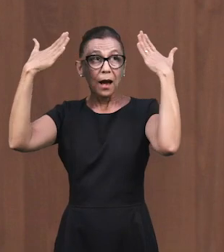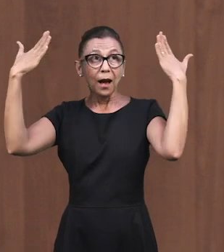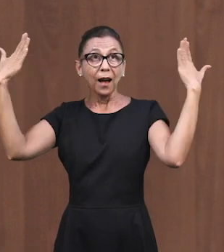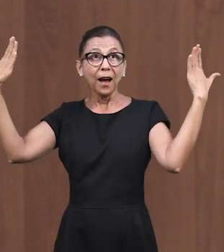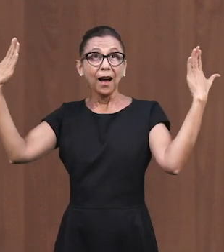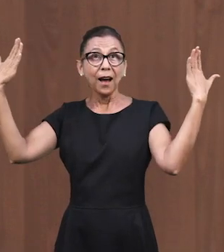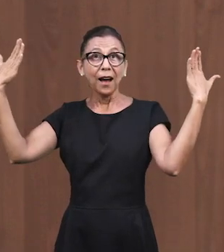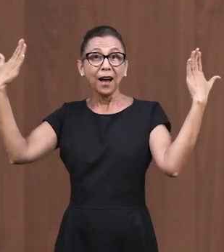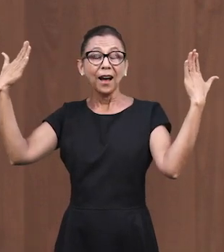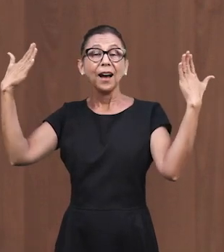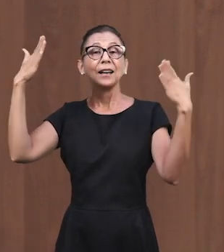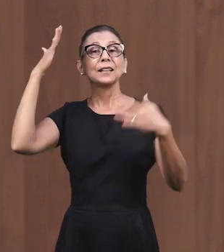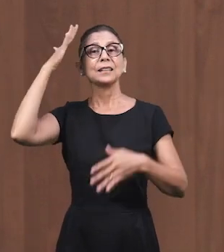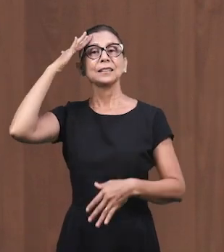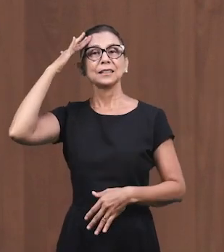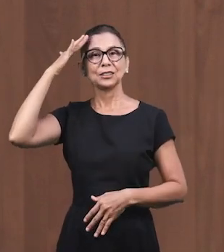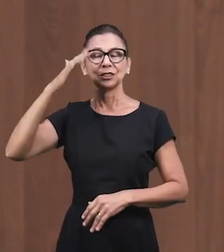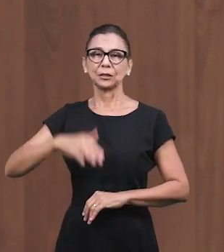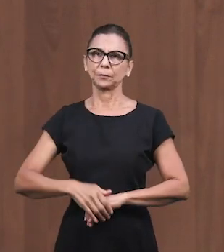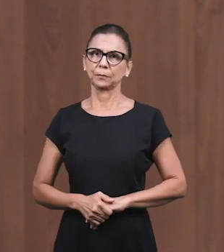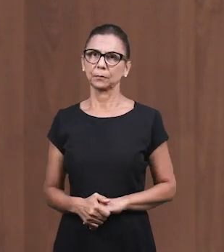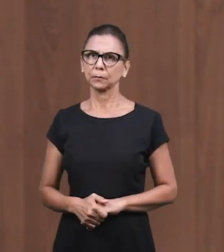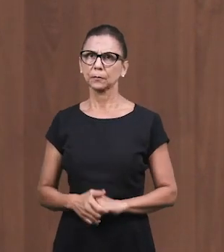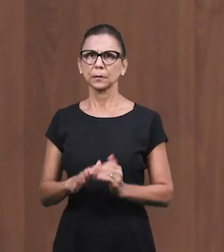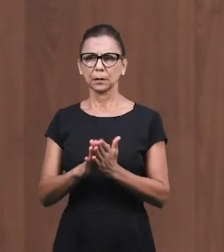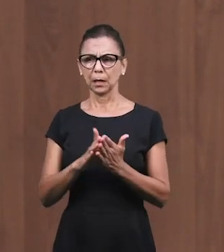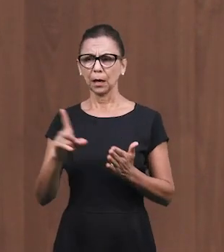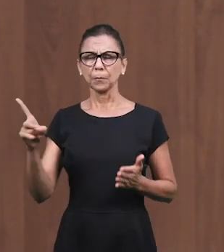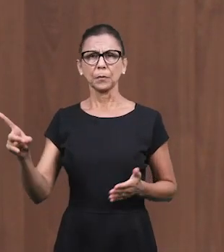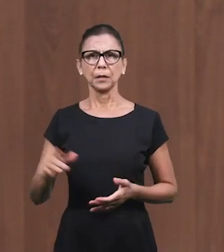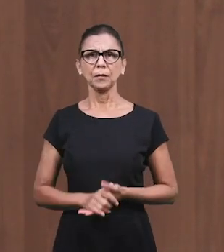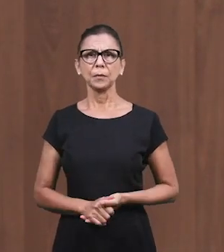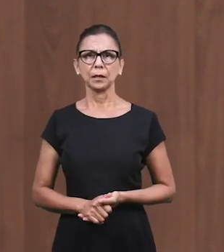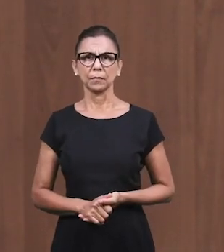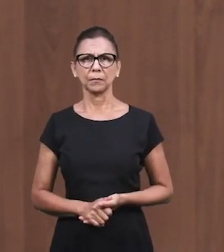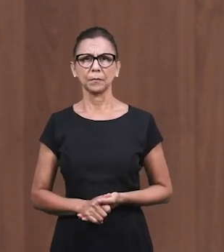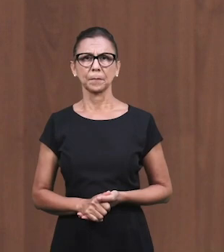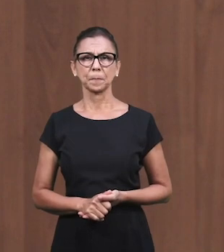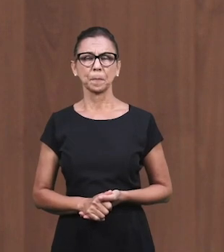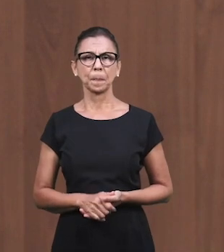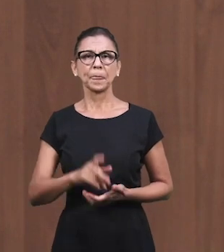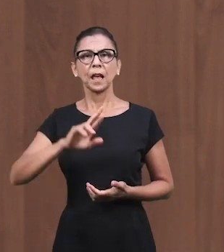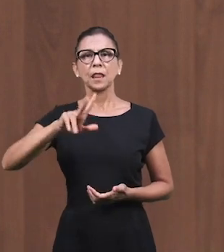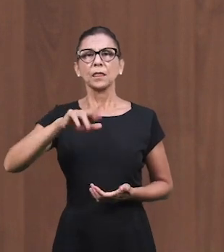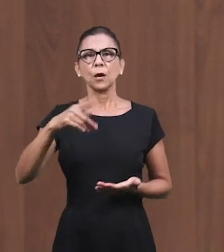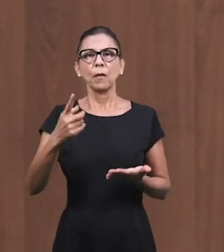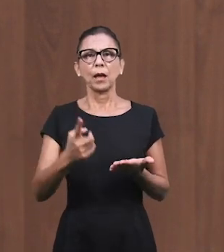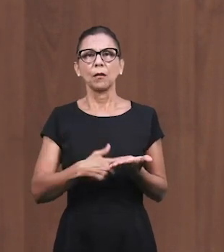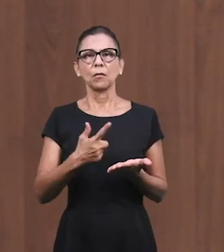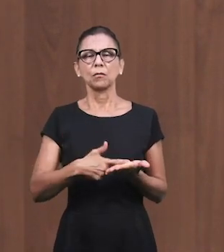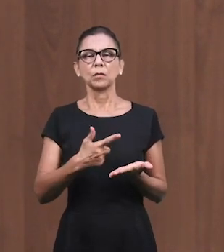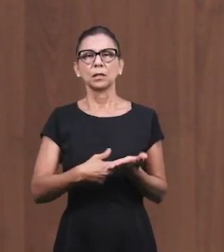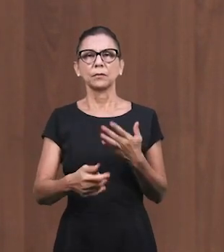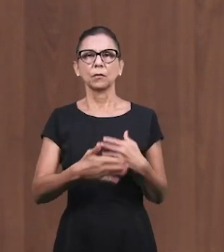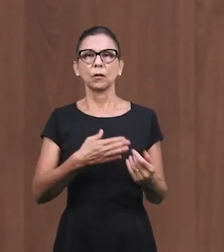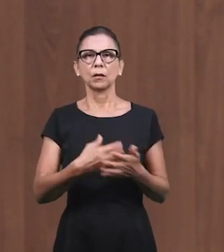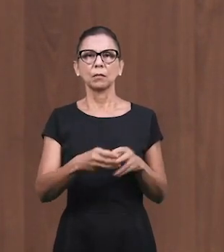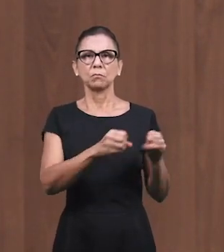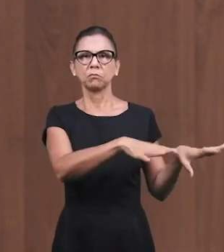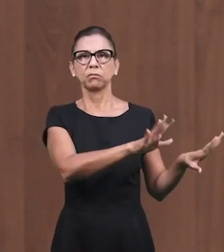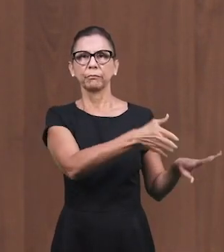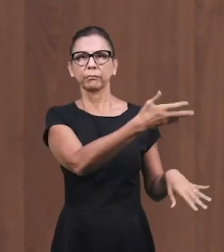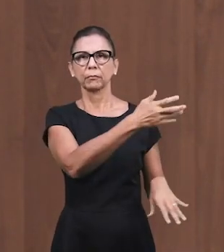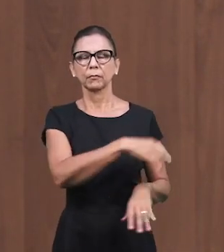Nous avons besoin de donner de la valeur à la parole de Dieu. La Bible n'est pas un livre pour être à côté de